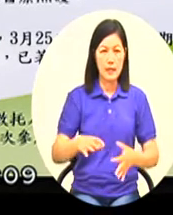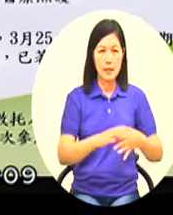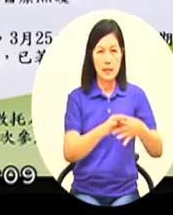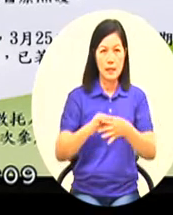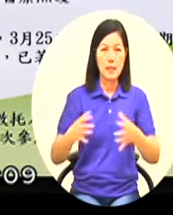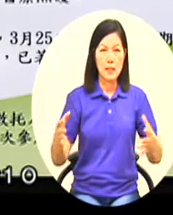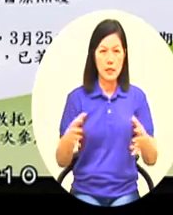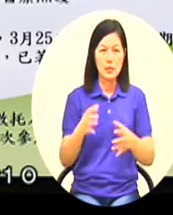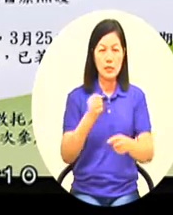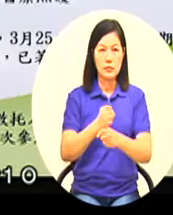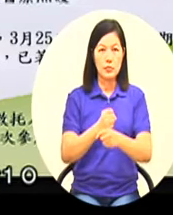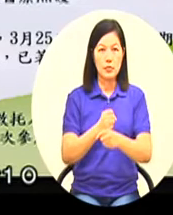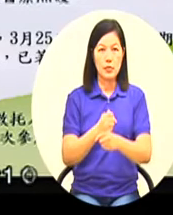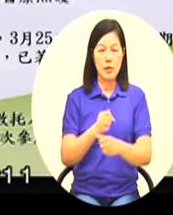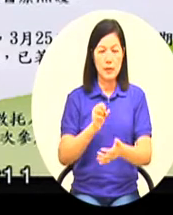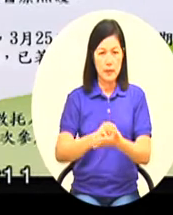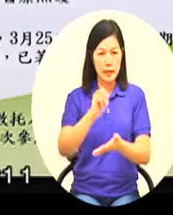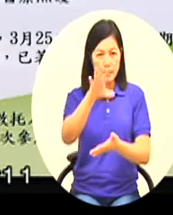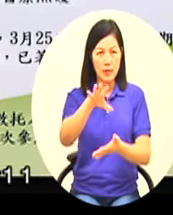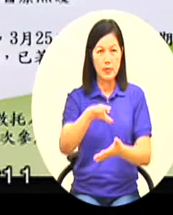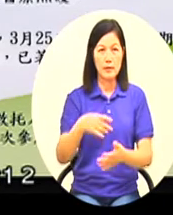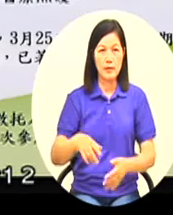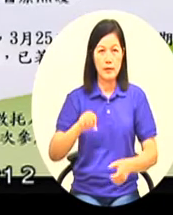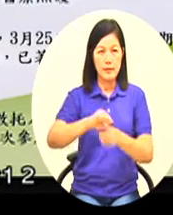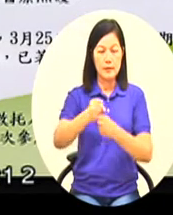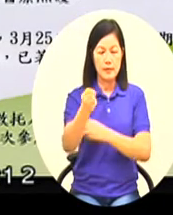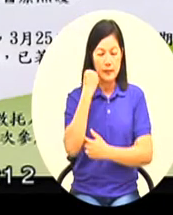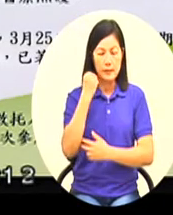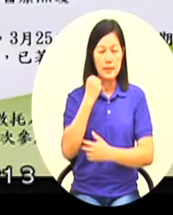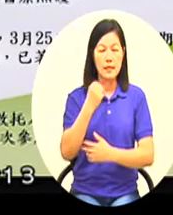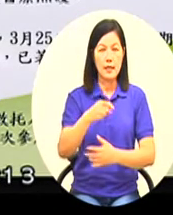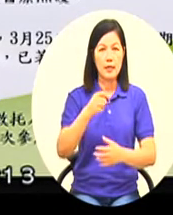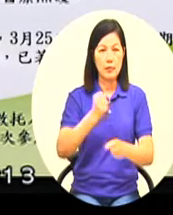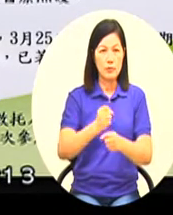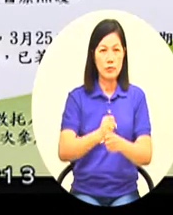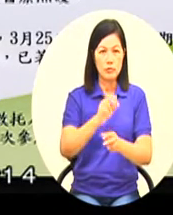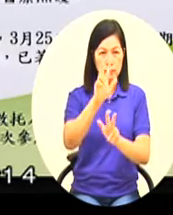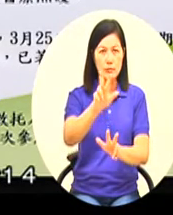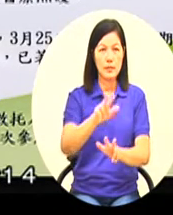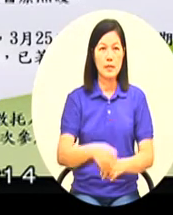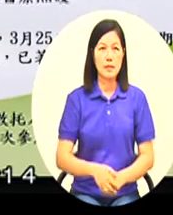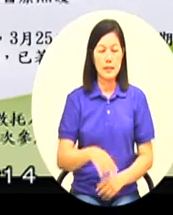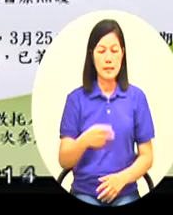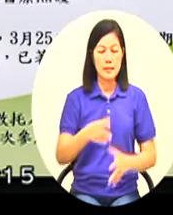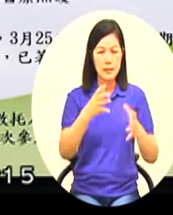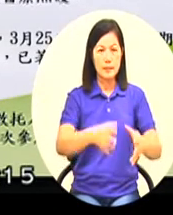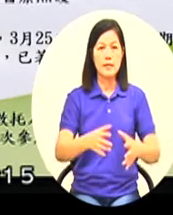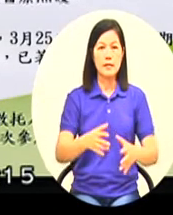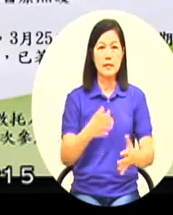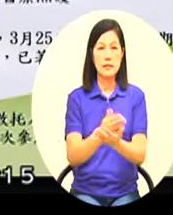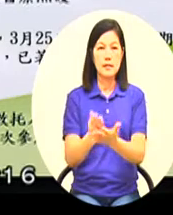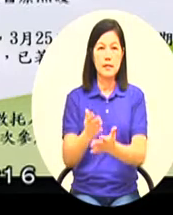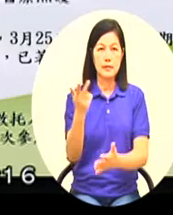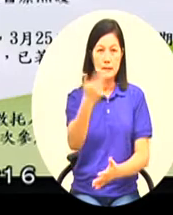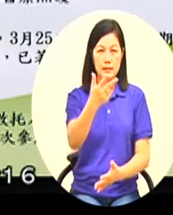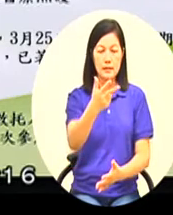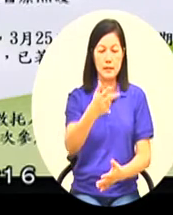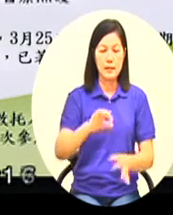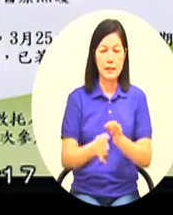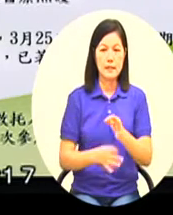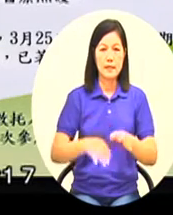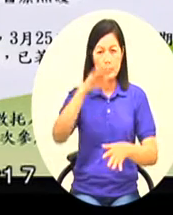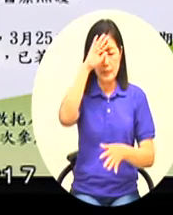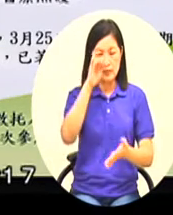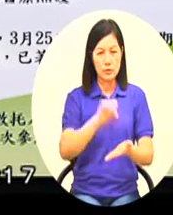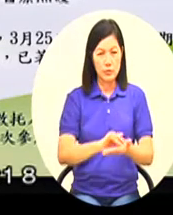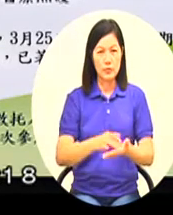个通报跟停课的规定，那加强我们的落实。那并且我们也建立了7家的一个肠病毒重症的一个